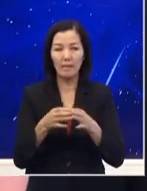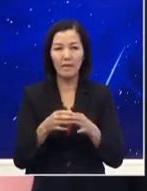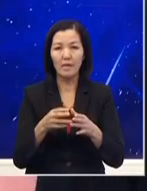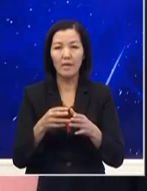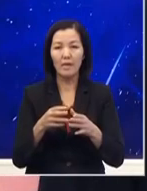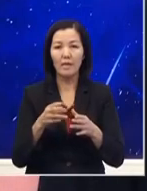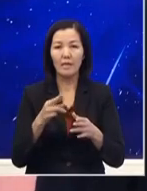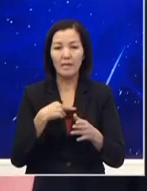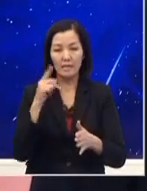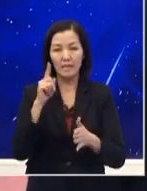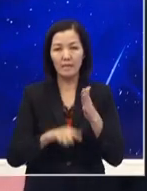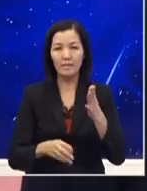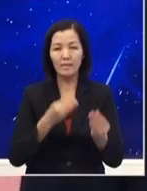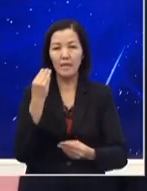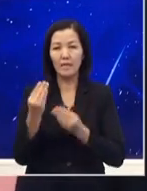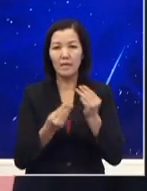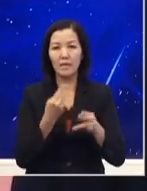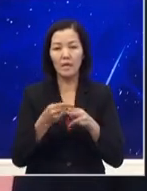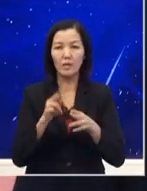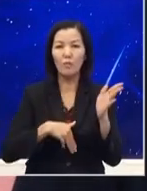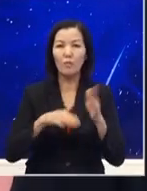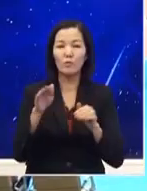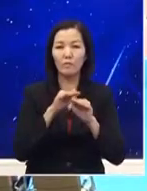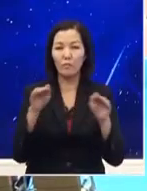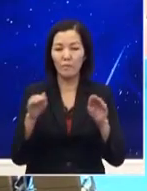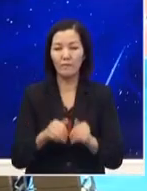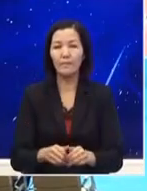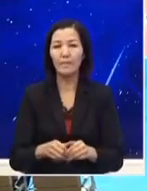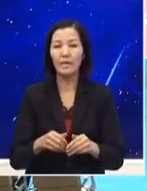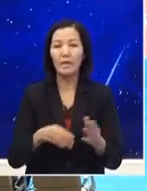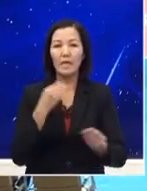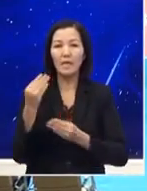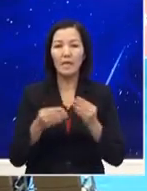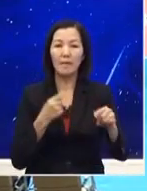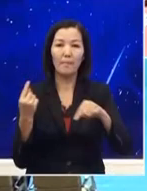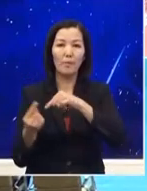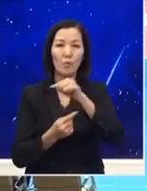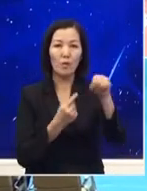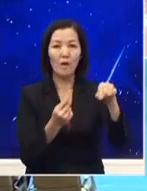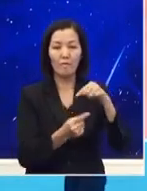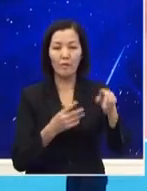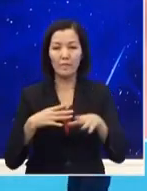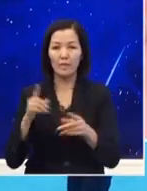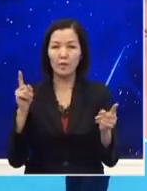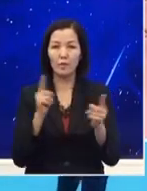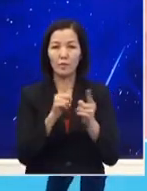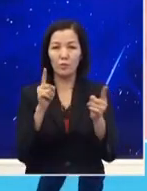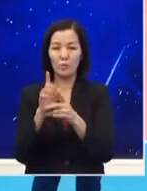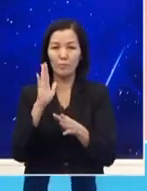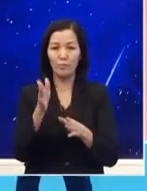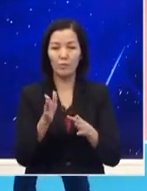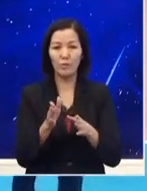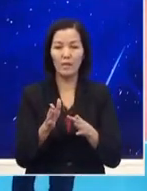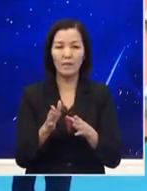что вот эти игры пройдут тут на очень хорошем, высоком уровне. Игры проходят по круговой системе. Это значит, каждый клуб встретится друг с другом на